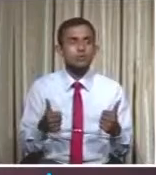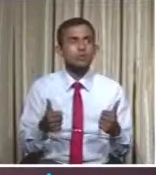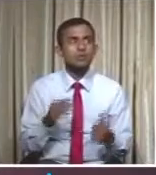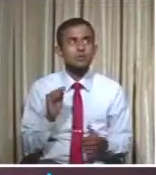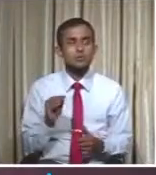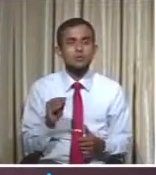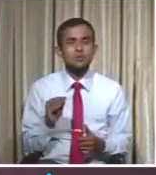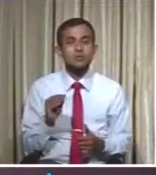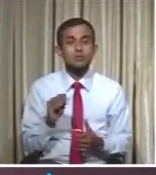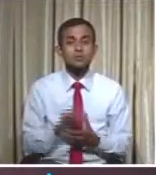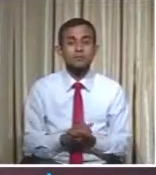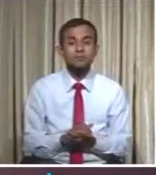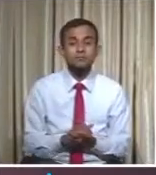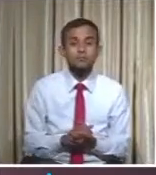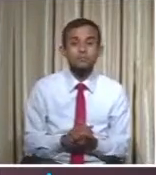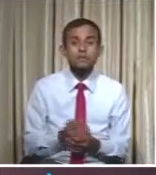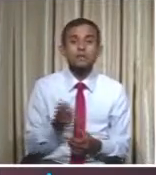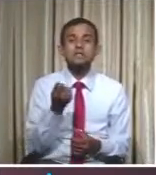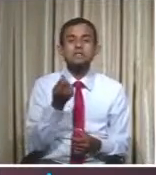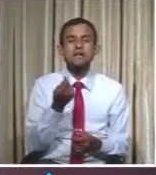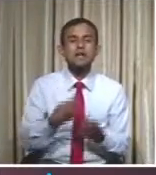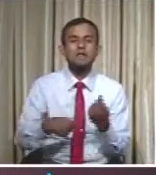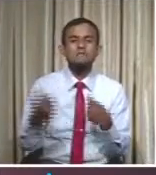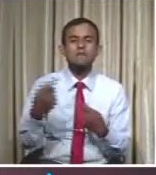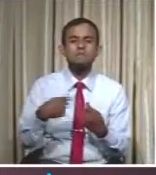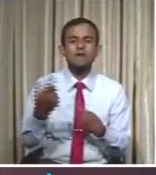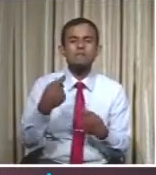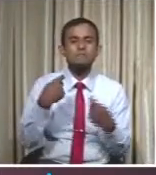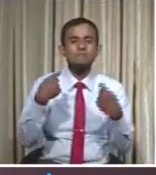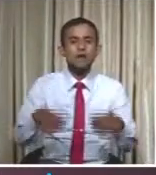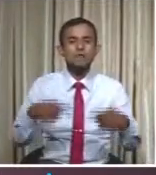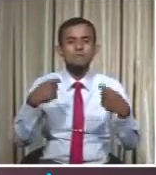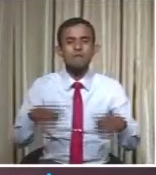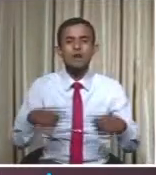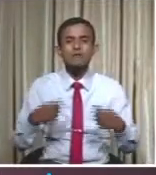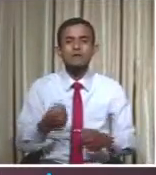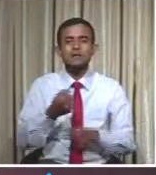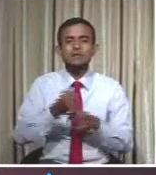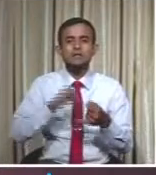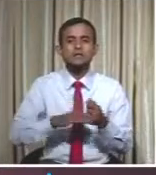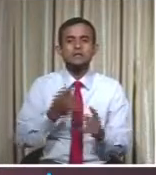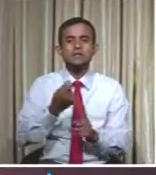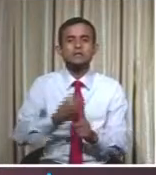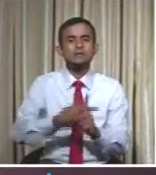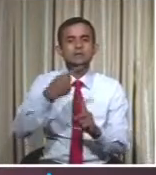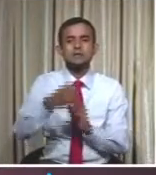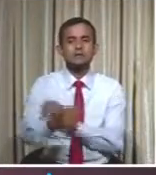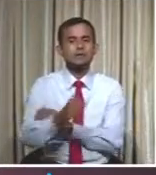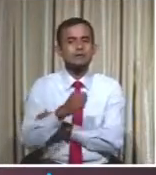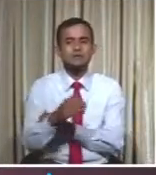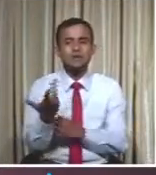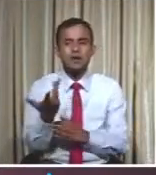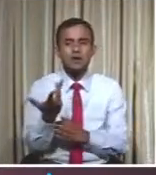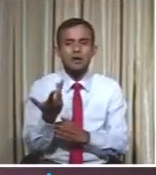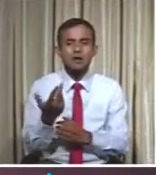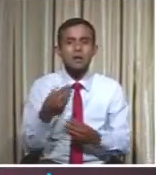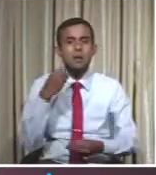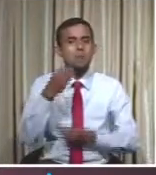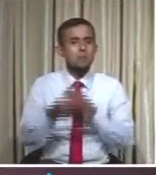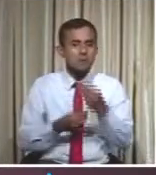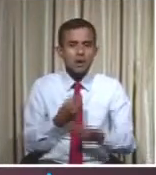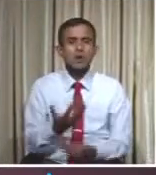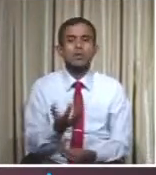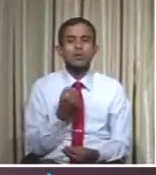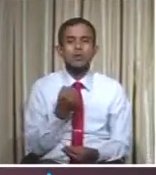නමුත් ඒක සල්ලි නිකන් වියදම් කර පරියට ග්‍රාමීය ආදායම ශක්තිමත් වෙන්නේ වෙළඳ පොලක්